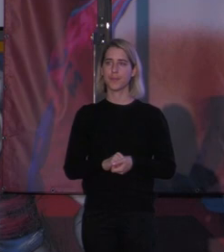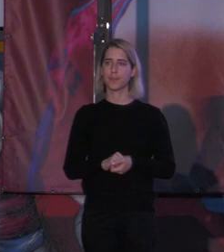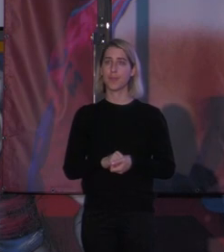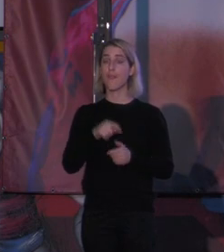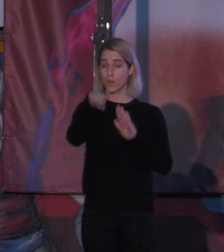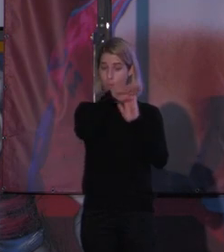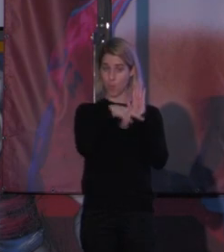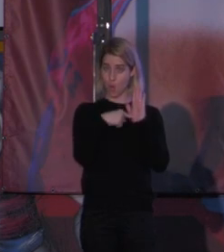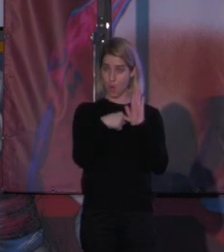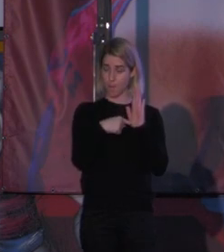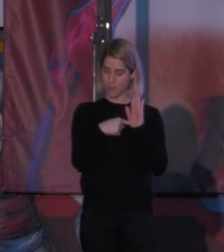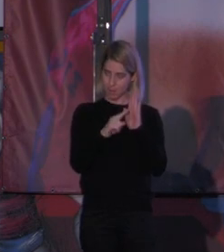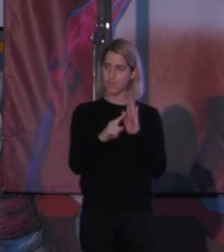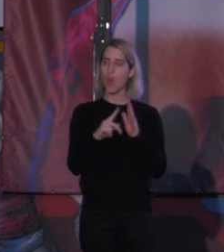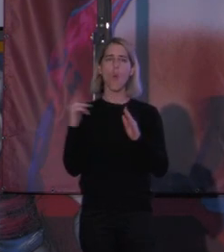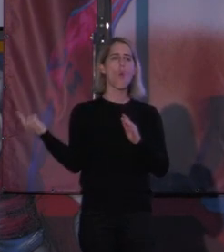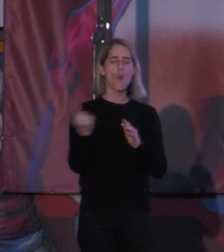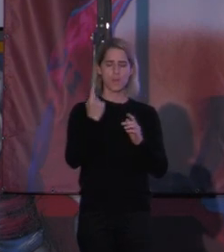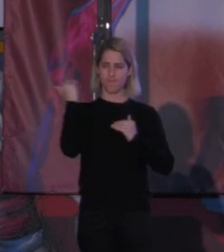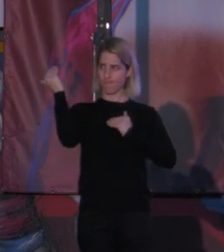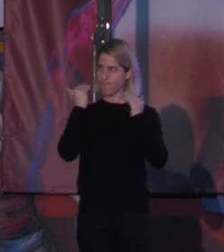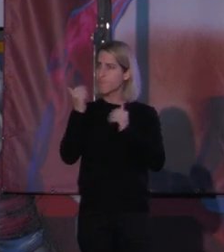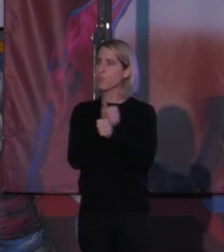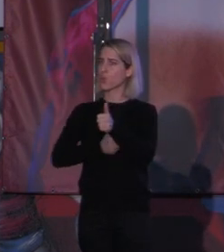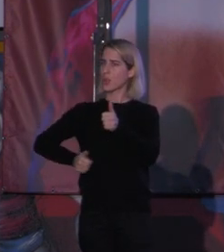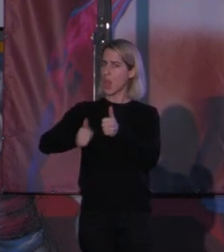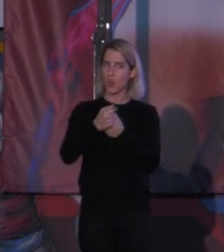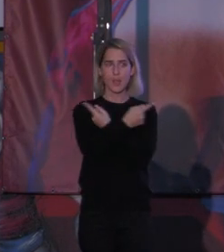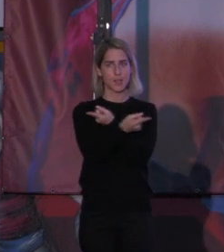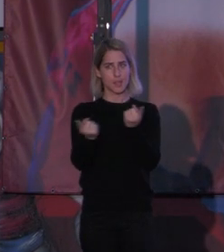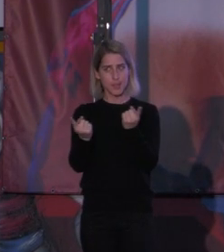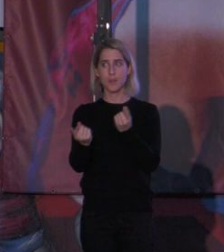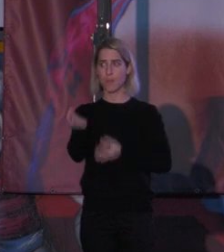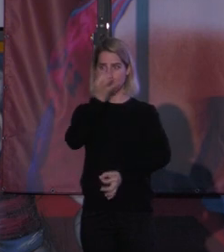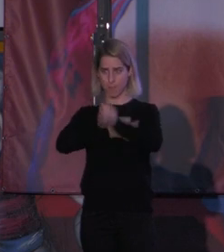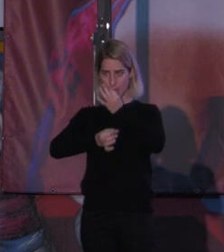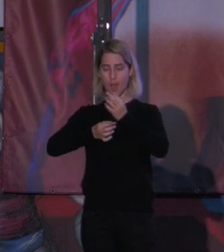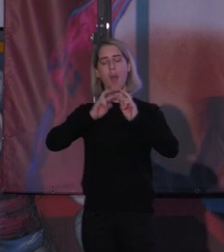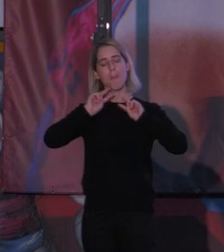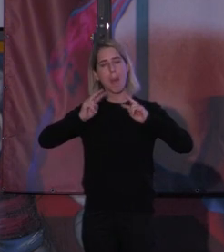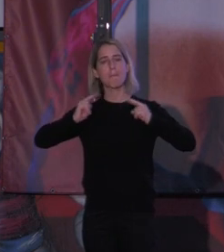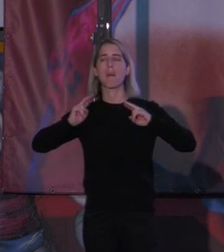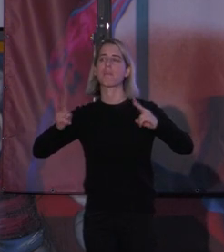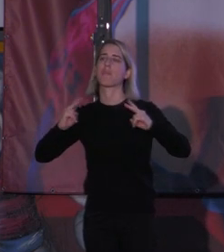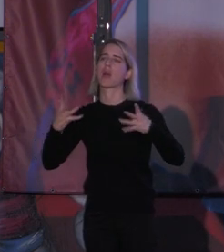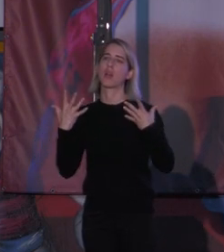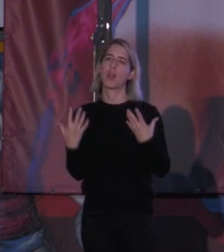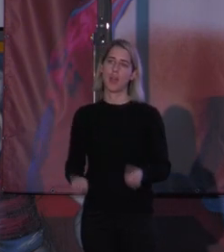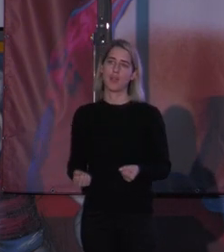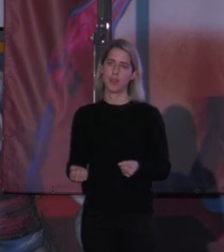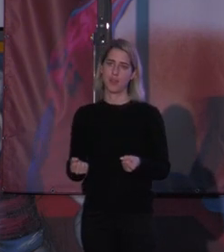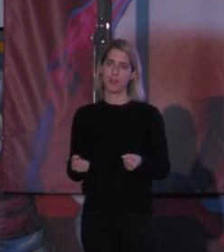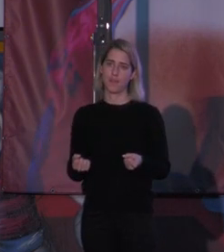Το πρόγραμμα αυτό θα απαντά σε όλες τις προτεραιότητες που θα θέσουμε μαζί, που θα θέσουμε από κοινού. Γι'